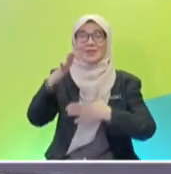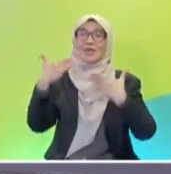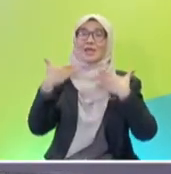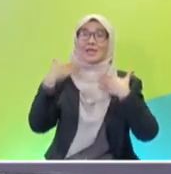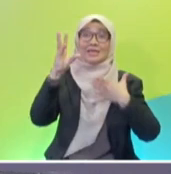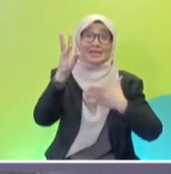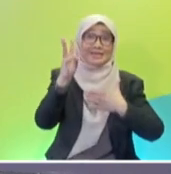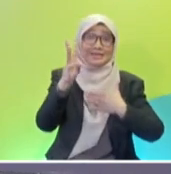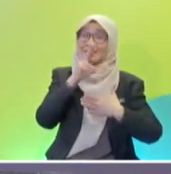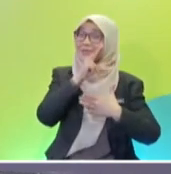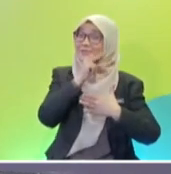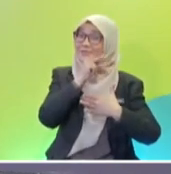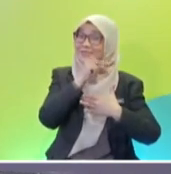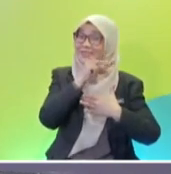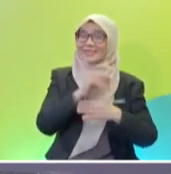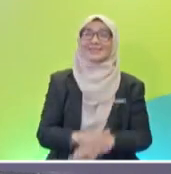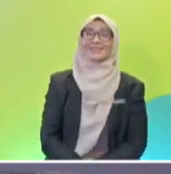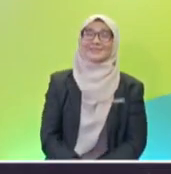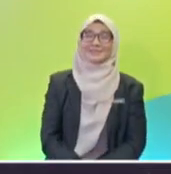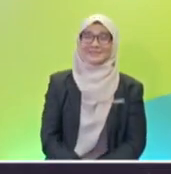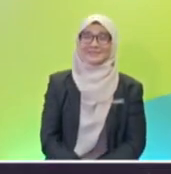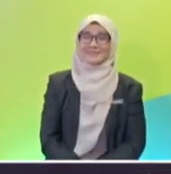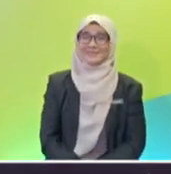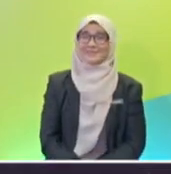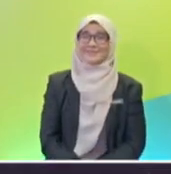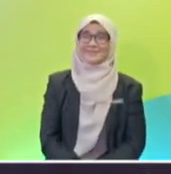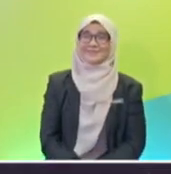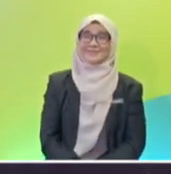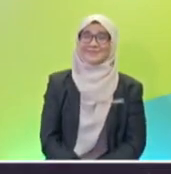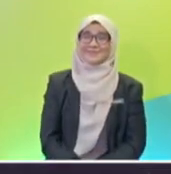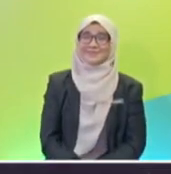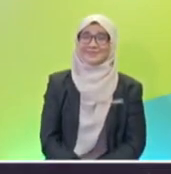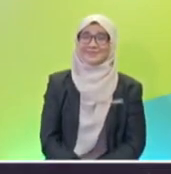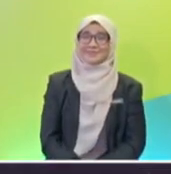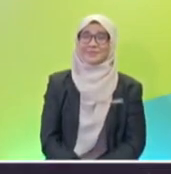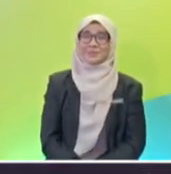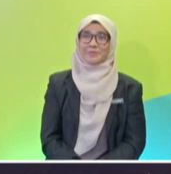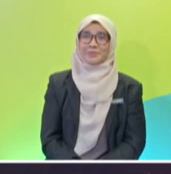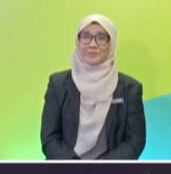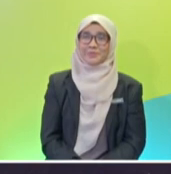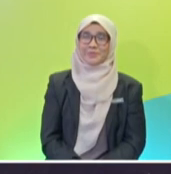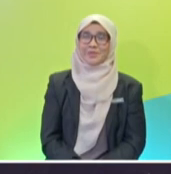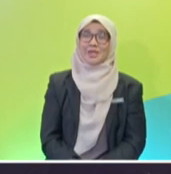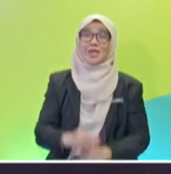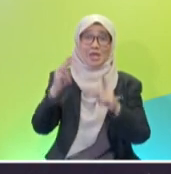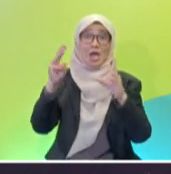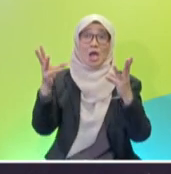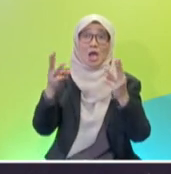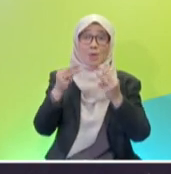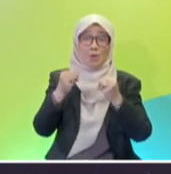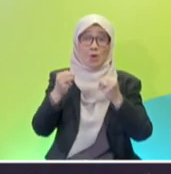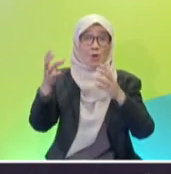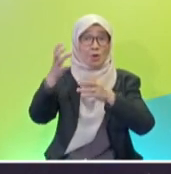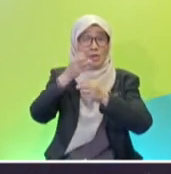murid-murid di rumah juga mesti nak dapat markah penuh kan? Cikgu-cikgu pemurah hati tapi pada masa yang sama kita dah dapat markah penuh. Kena belajar kuat-kuat